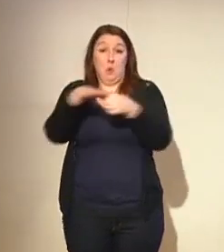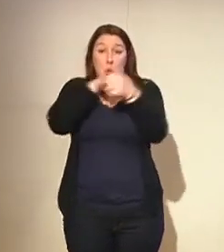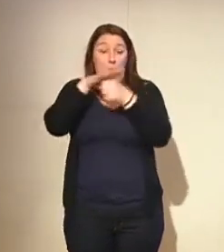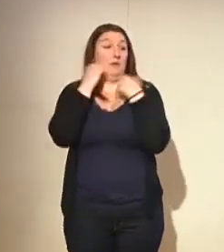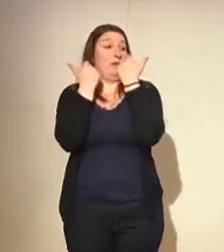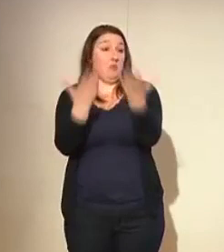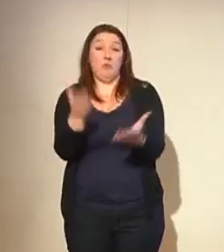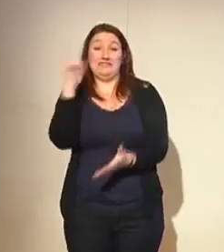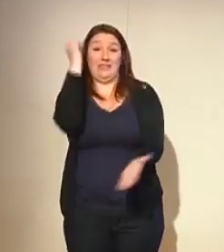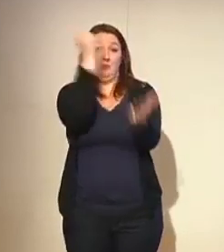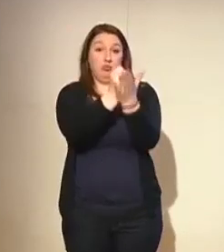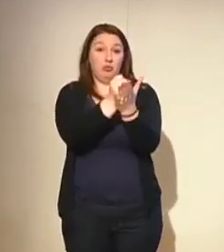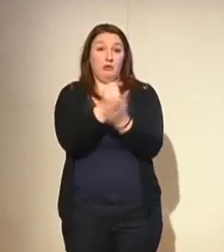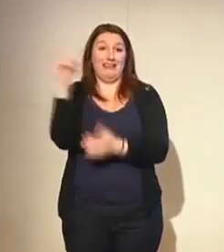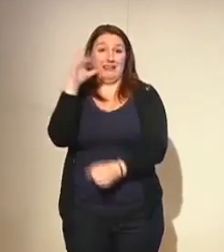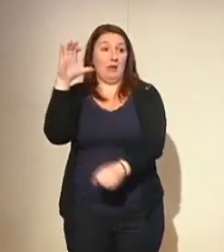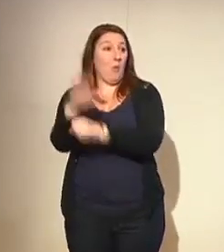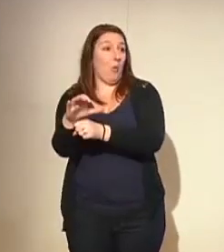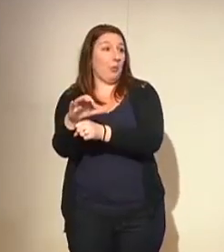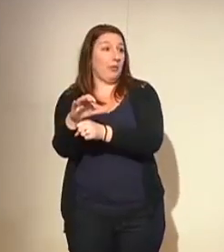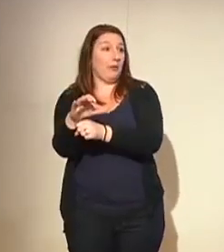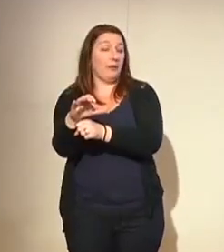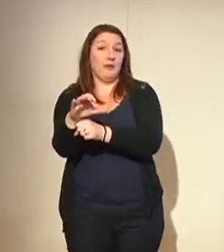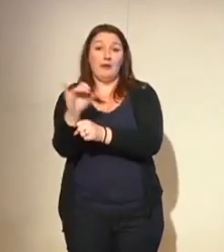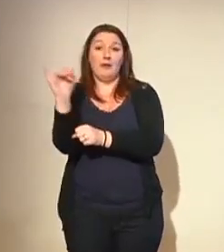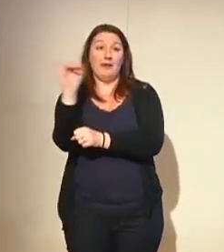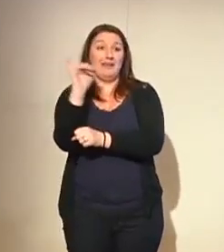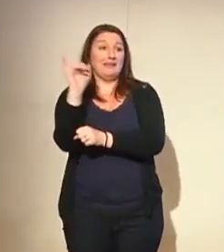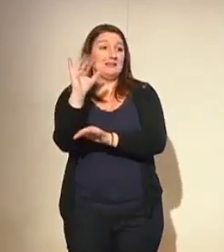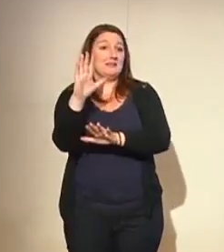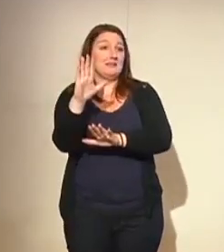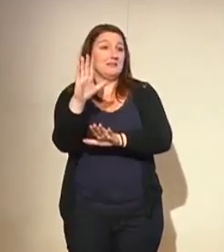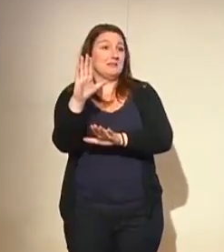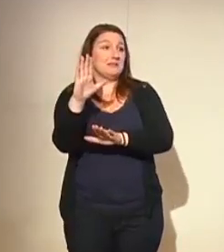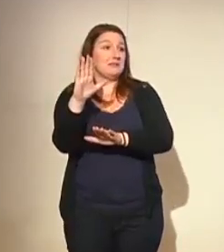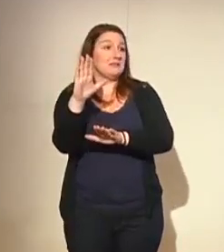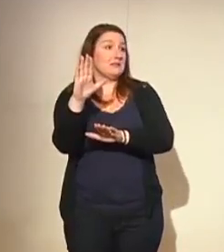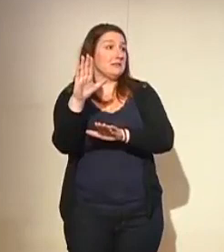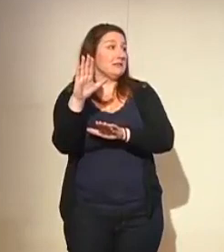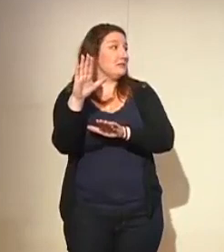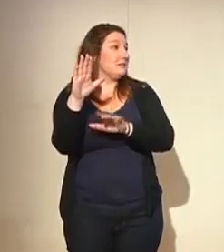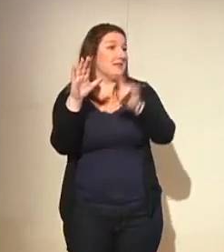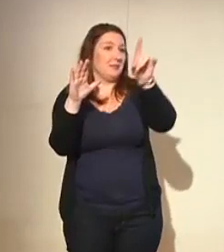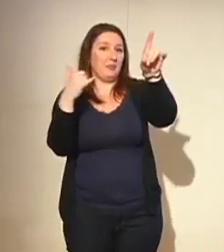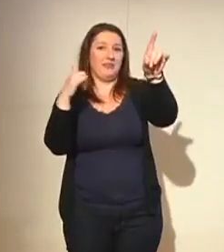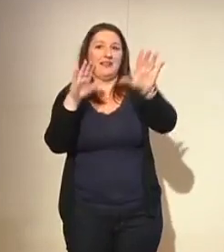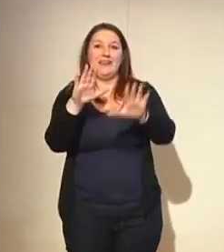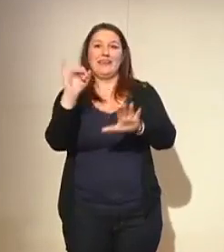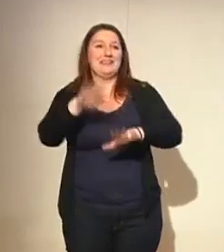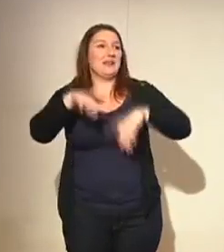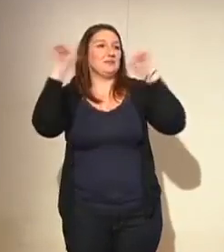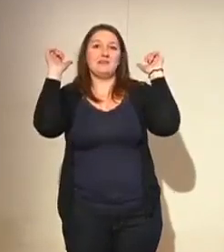pour qui est contre contre qui faut baisser Doig qui